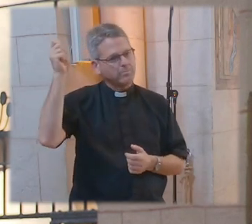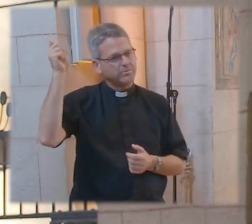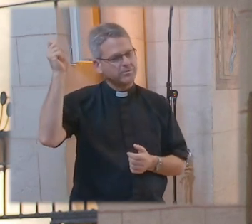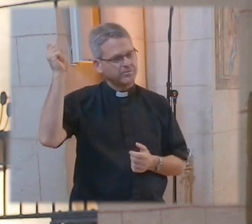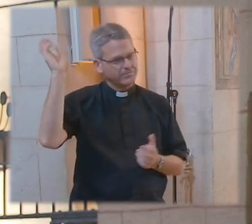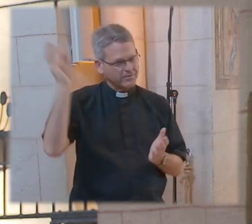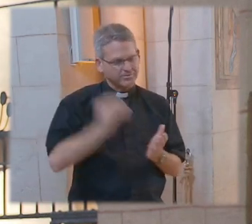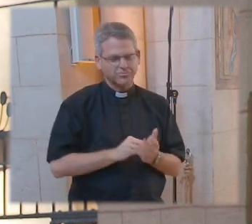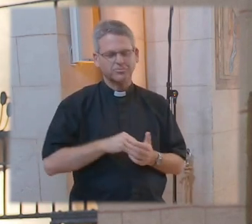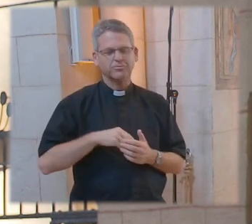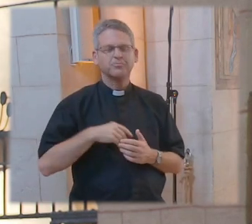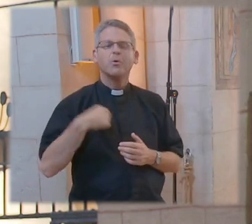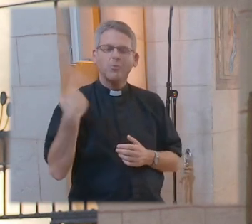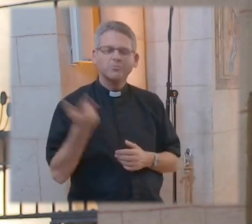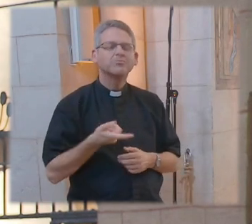ermöglicht hat.